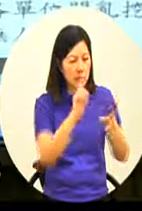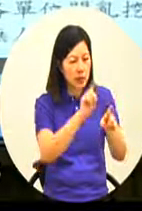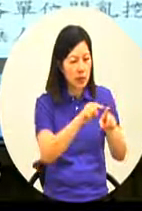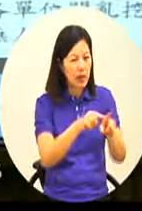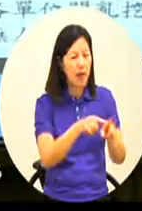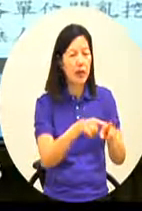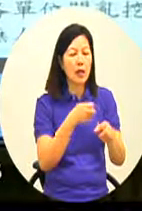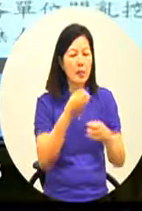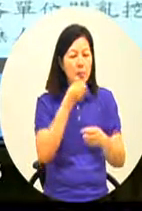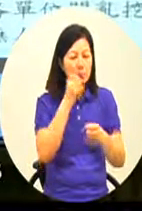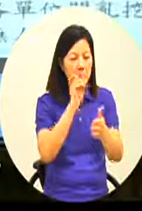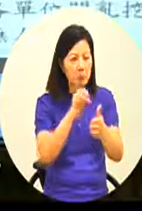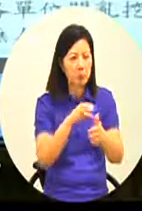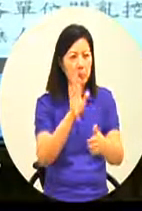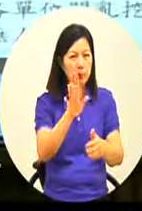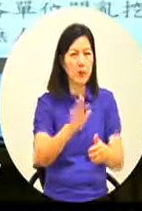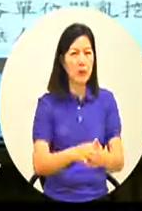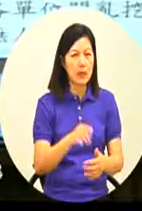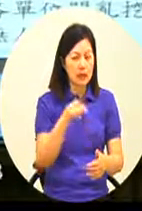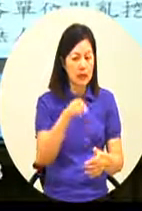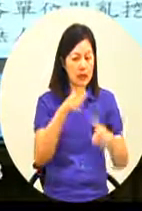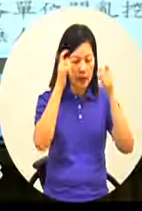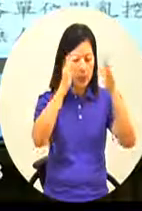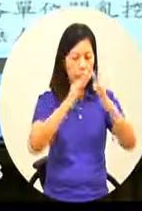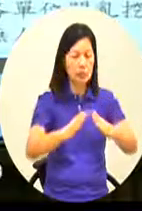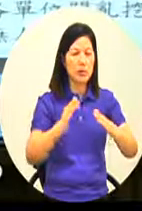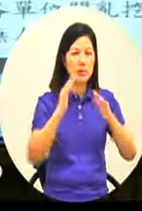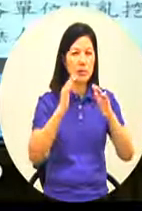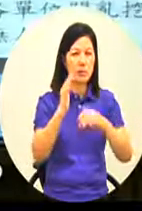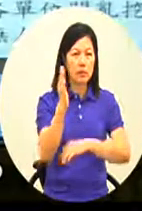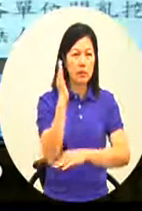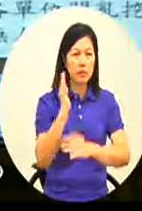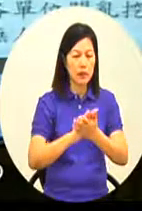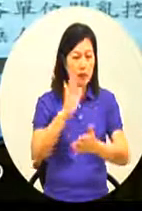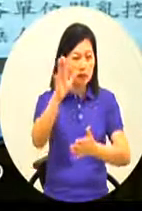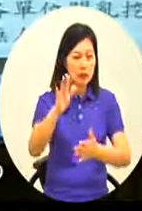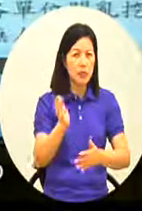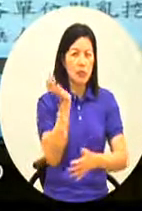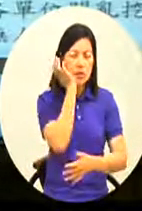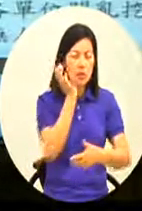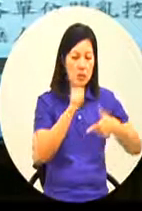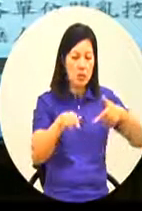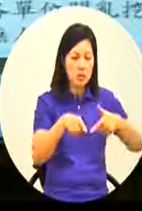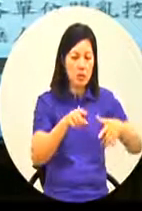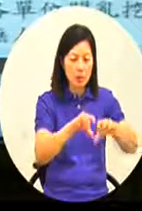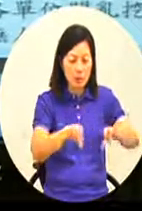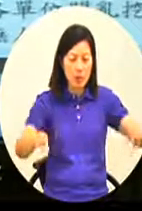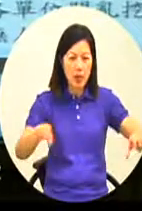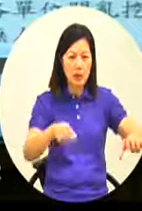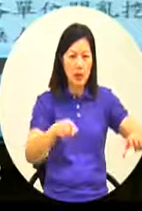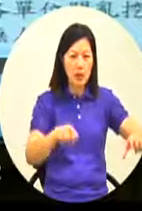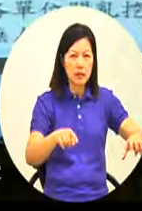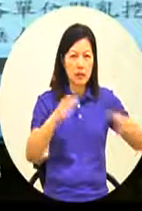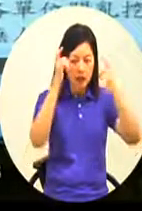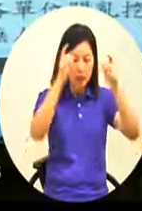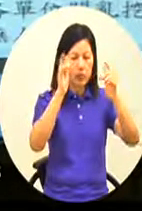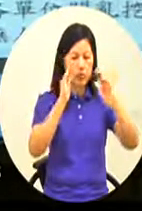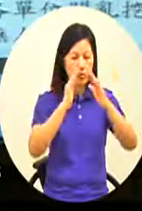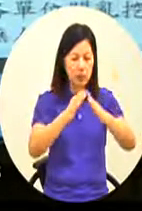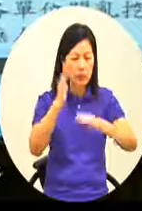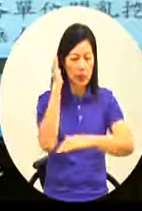因为我们发现，就是说在这个高雄市政府后来认为，在石化管线事实上不属于高雄市政府所